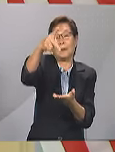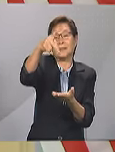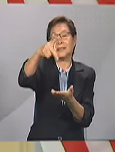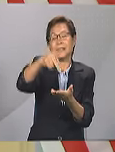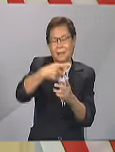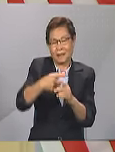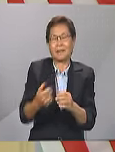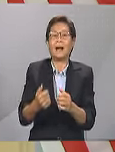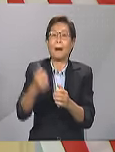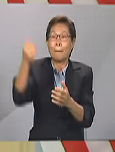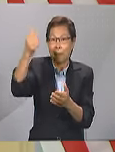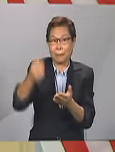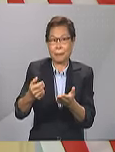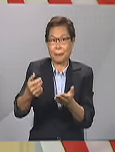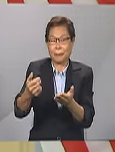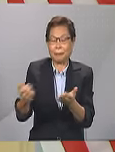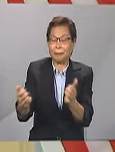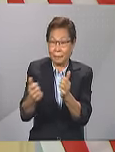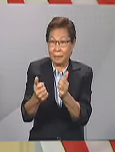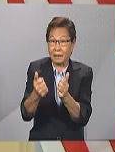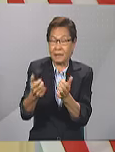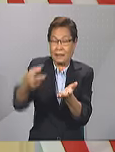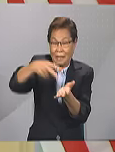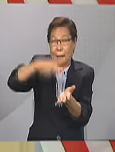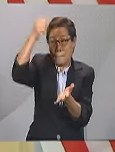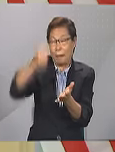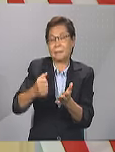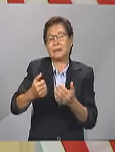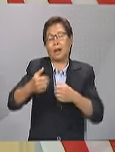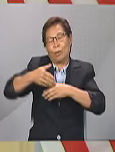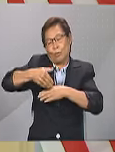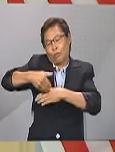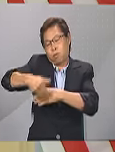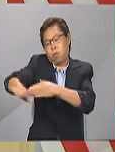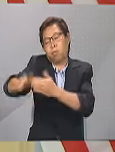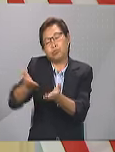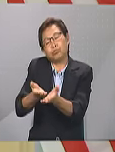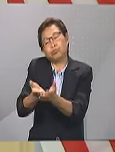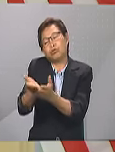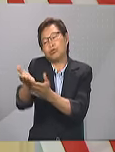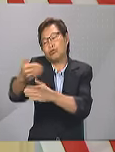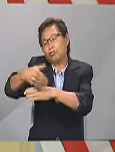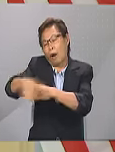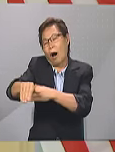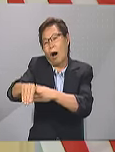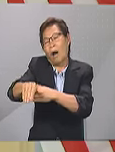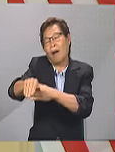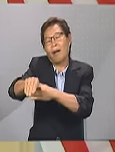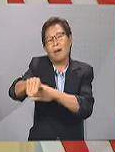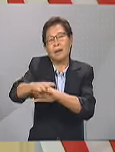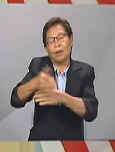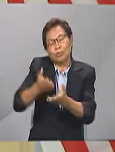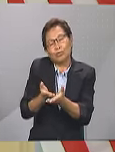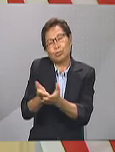dibawa terus ke daerah-daerah mereka masyarakat Hai dan diantar